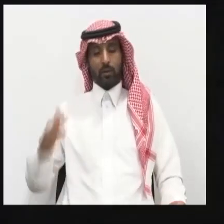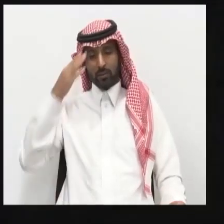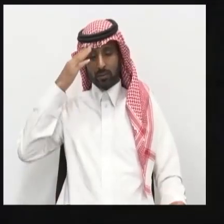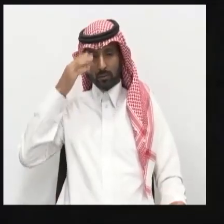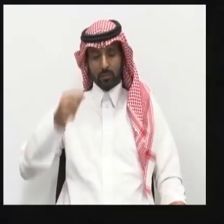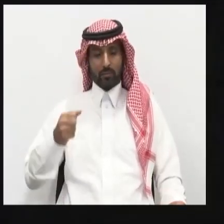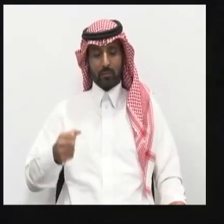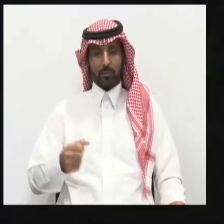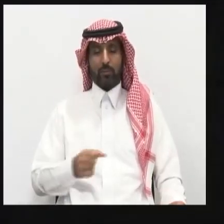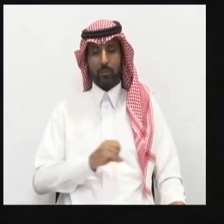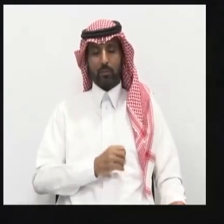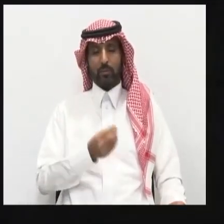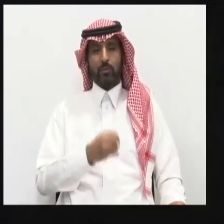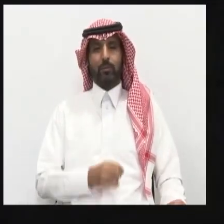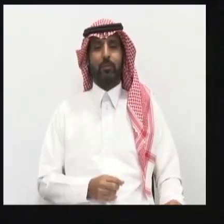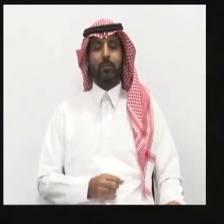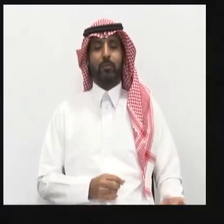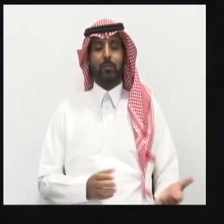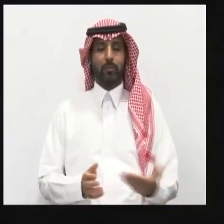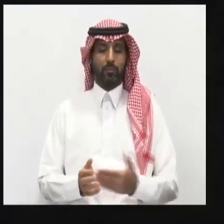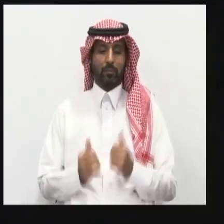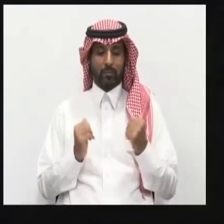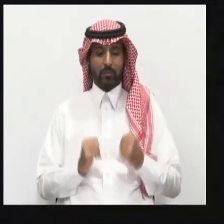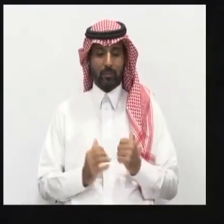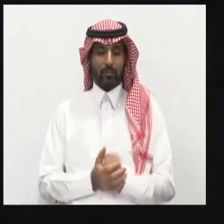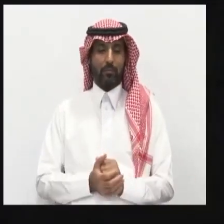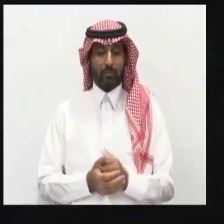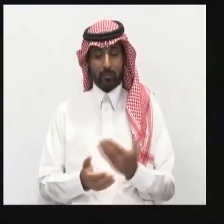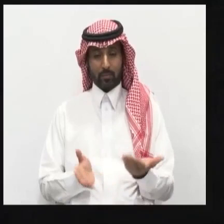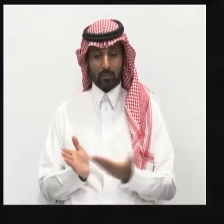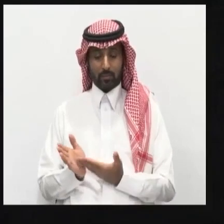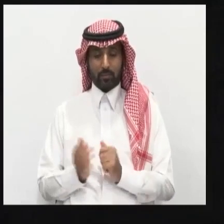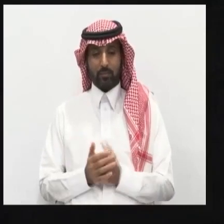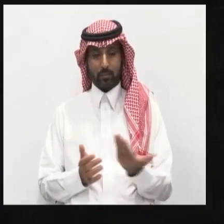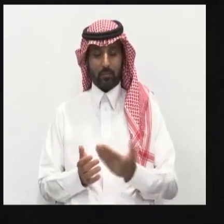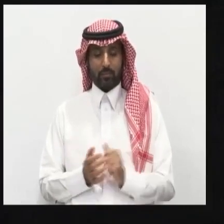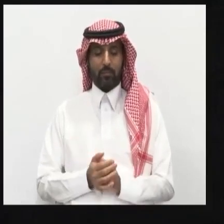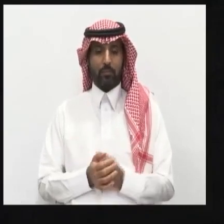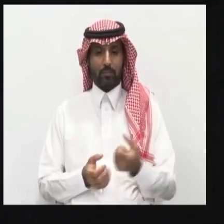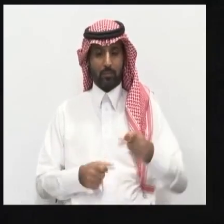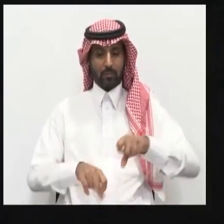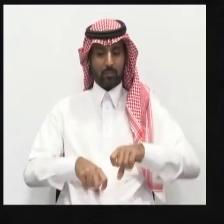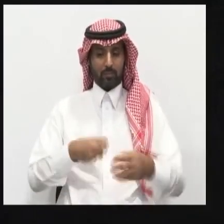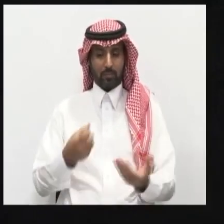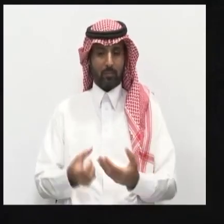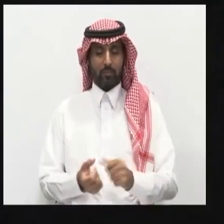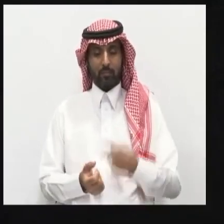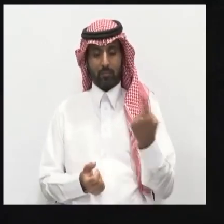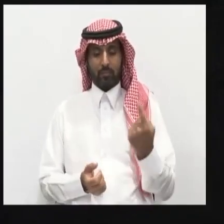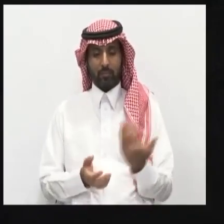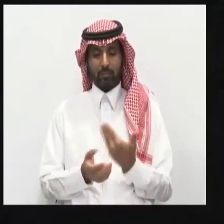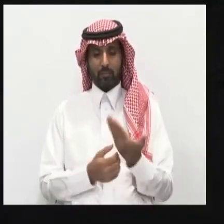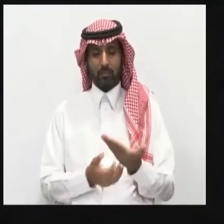السلام عليكم ورحمه الله وبركاته اعزائي الطلاب نرحب بكم في درس جديد من دروس منهج كيمياء واحد